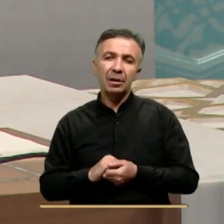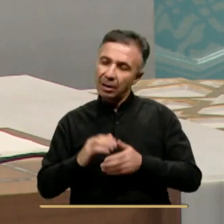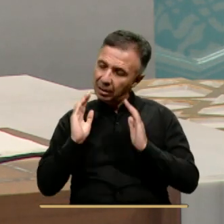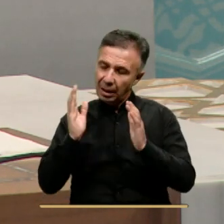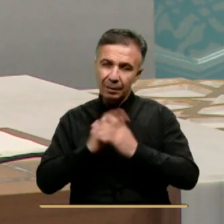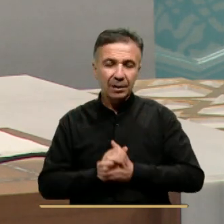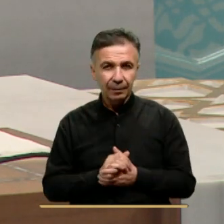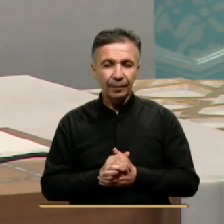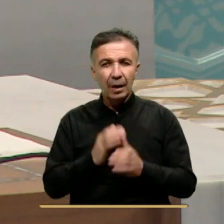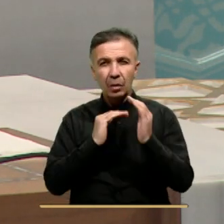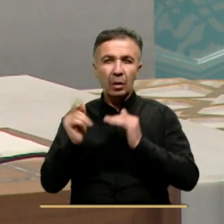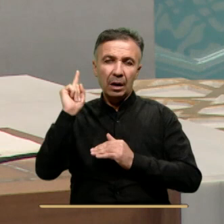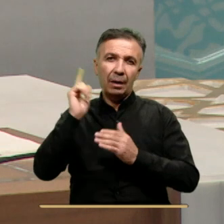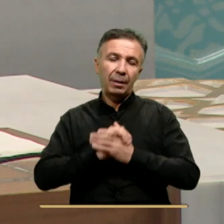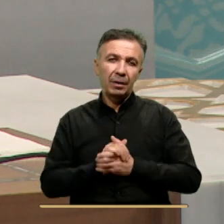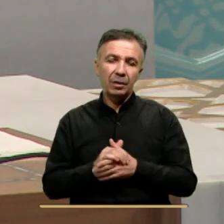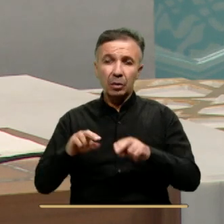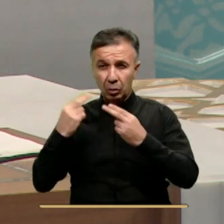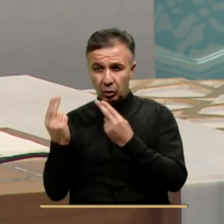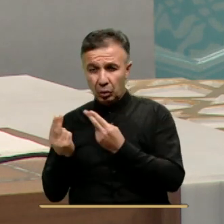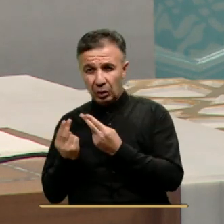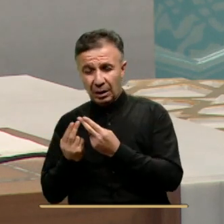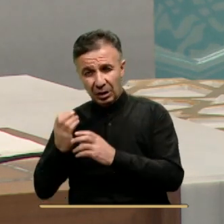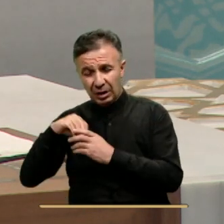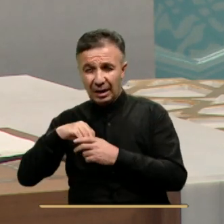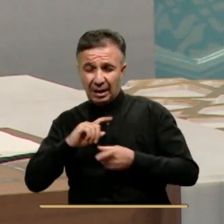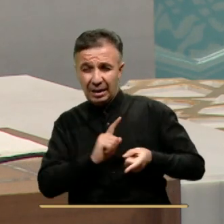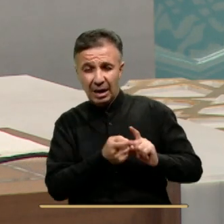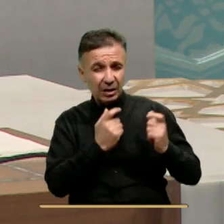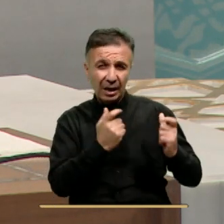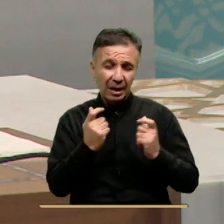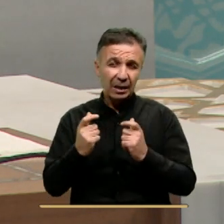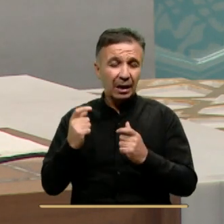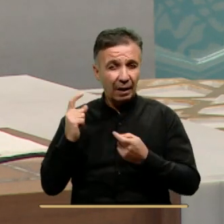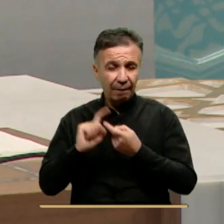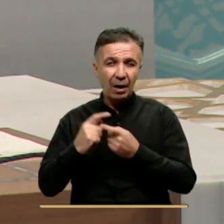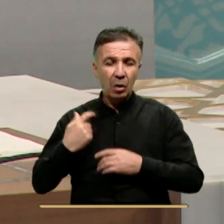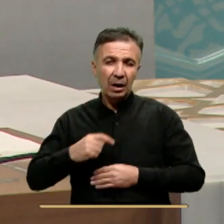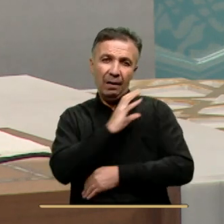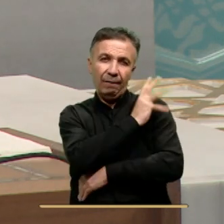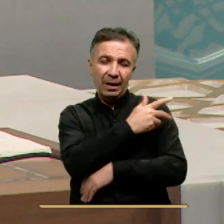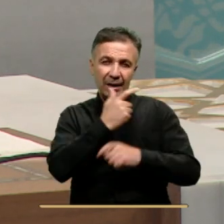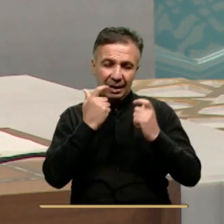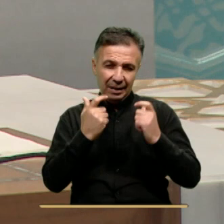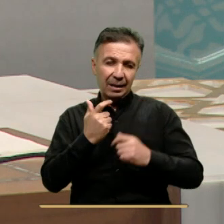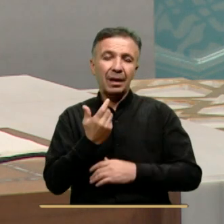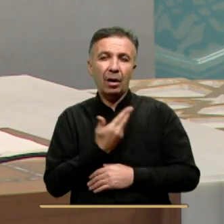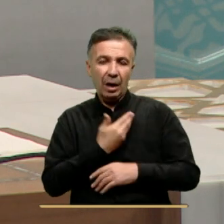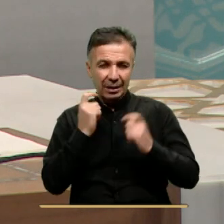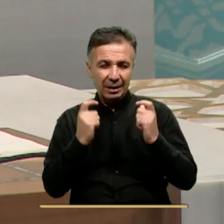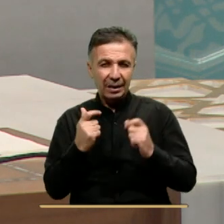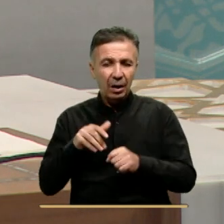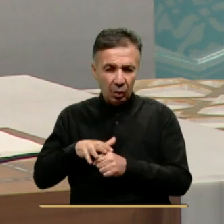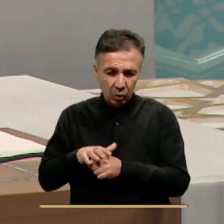eylesin Yüce Rabbimiz Dünyanın değişik bölgelerinde ve özellikle Filistin'de Gazze'de zulüm